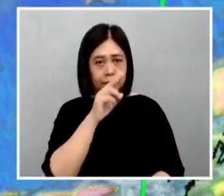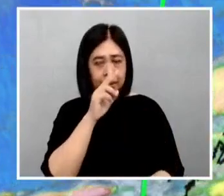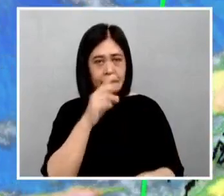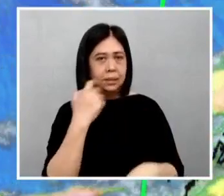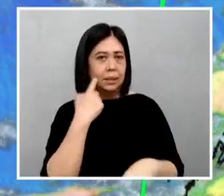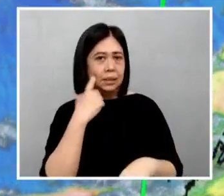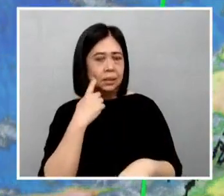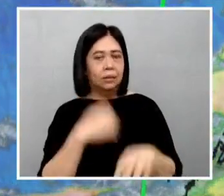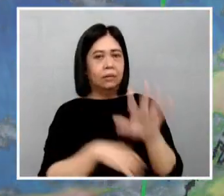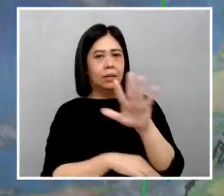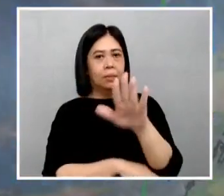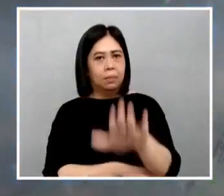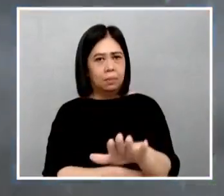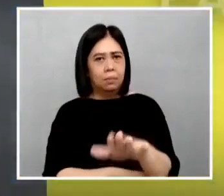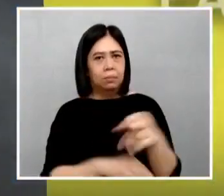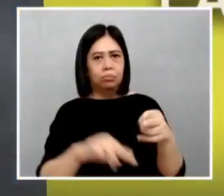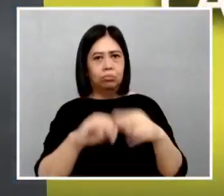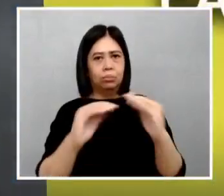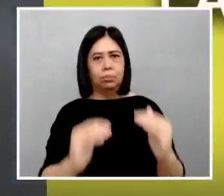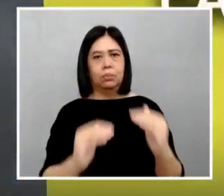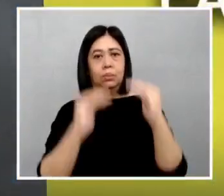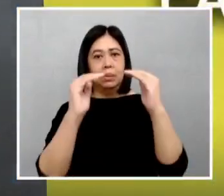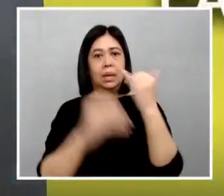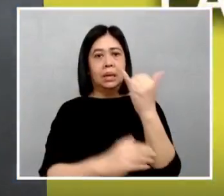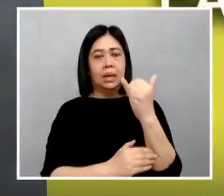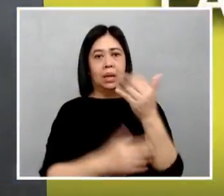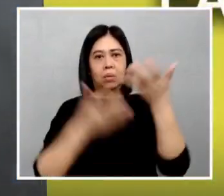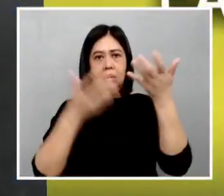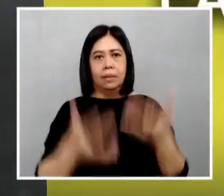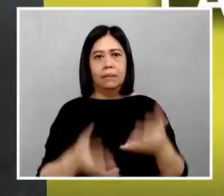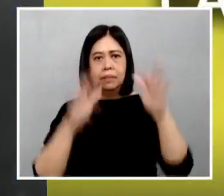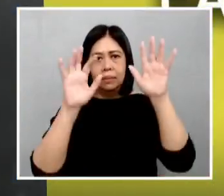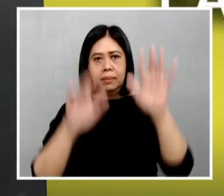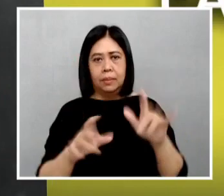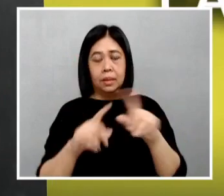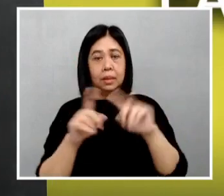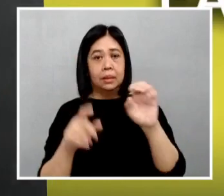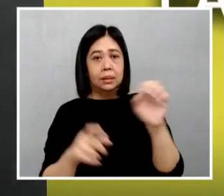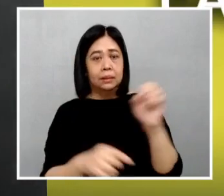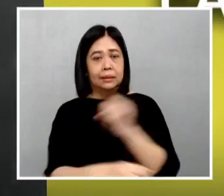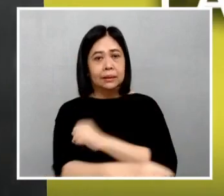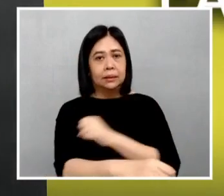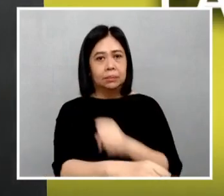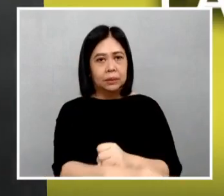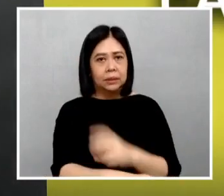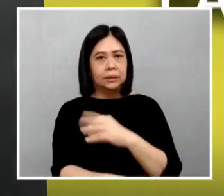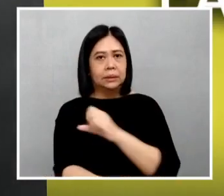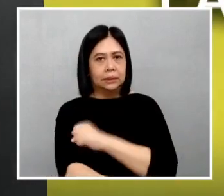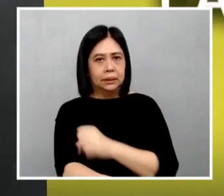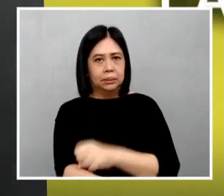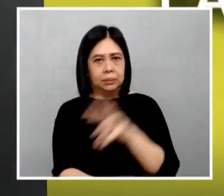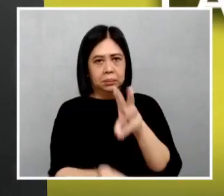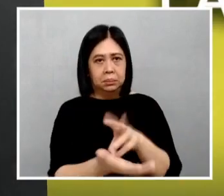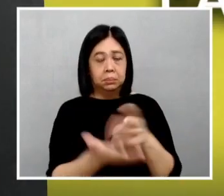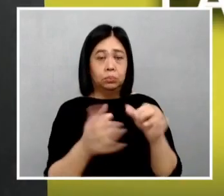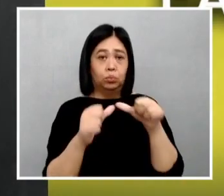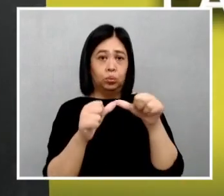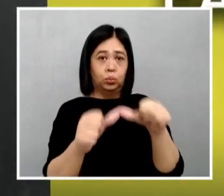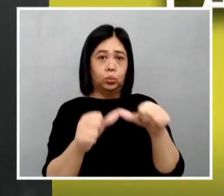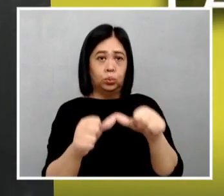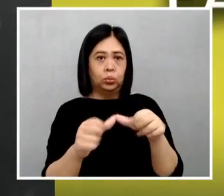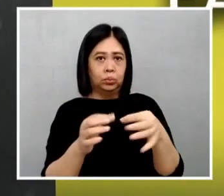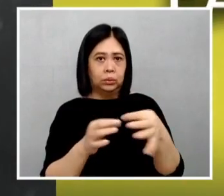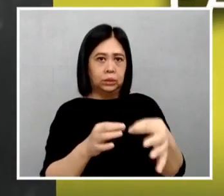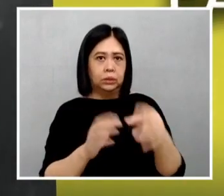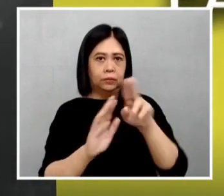5 ng hapon, tinaas ng PAGASA ang yellow heavy rainfall warning sa Eastern Samar at Samar. Posible pa tumagal hanggang sa susunod na oras ang malakas